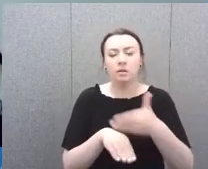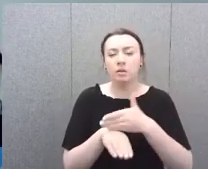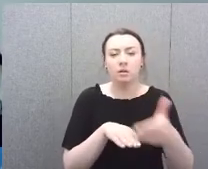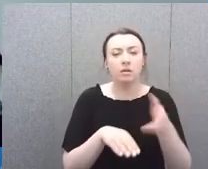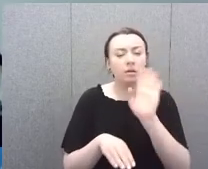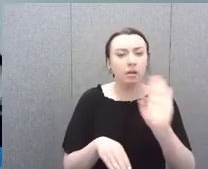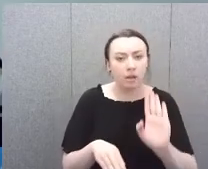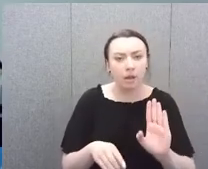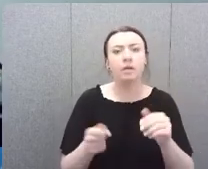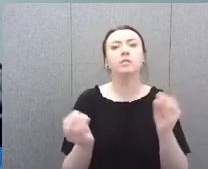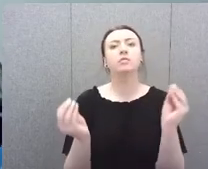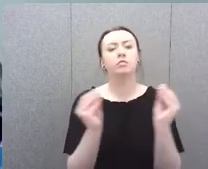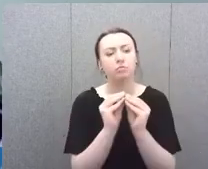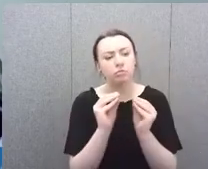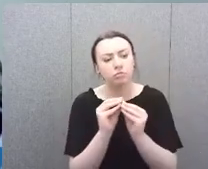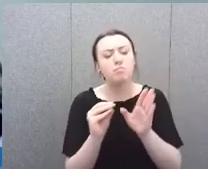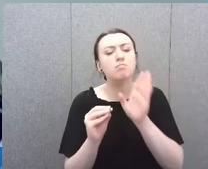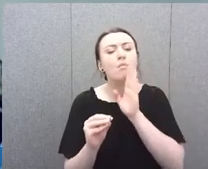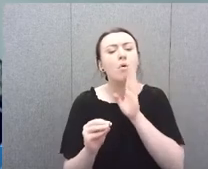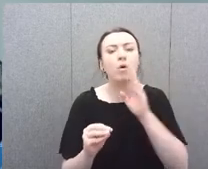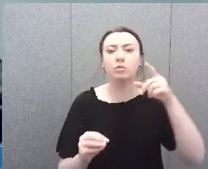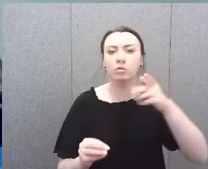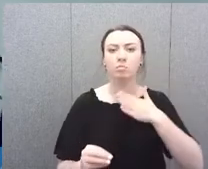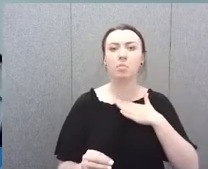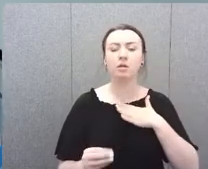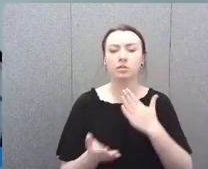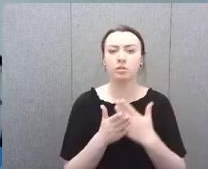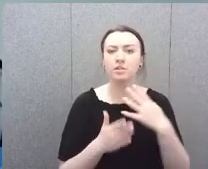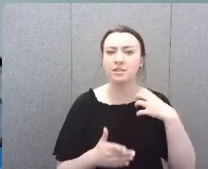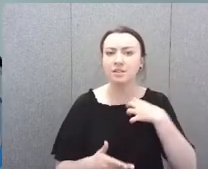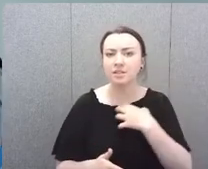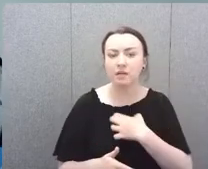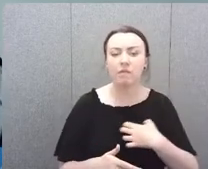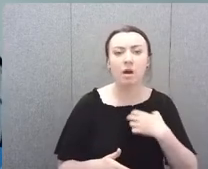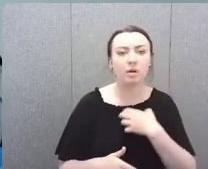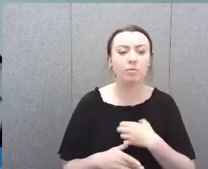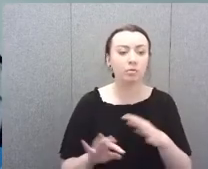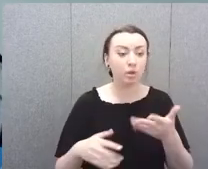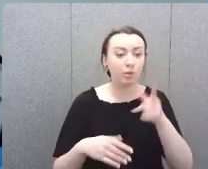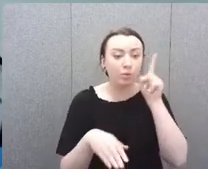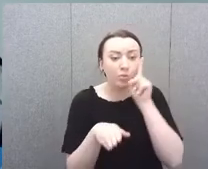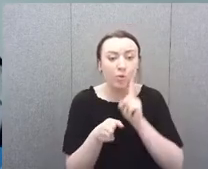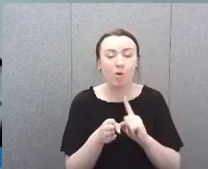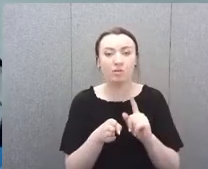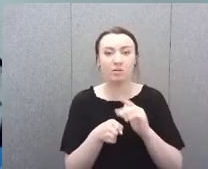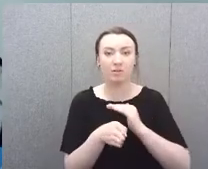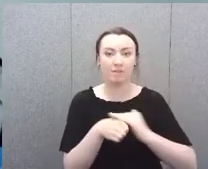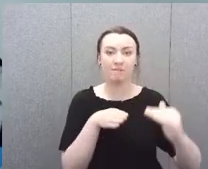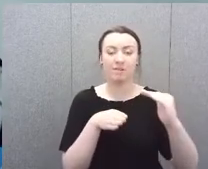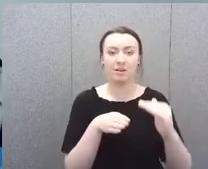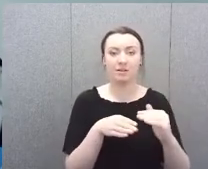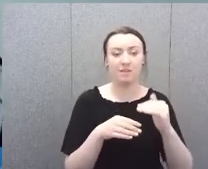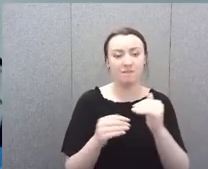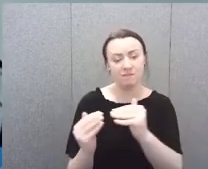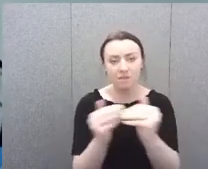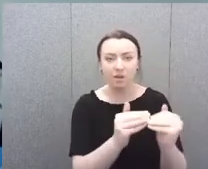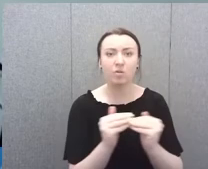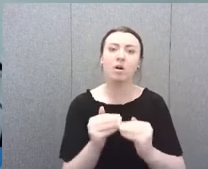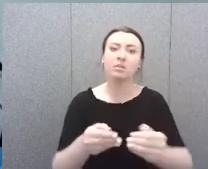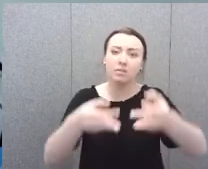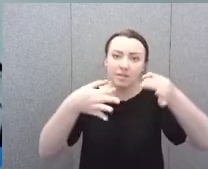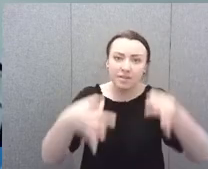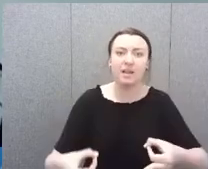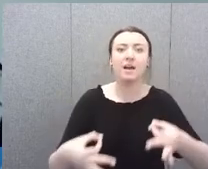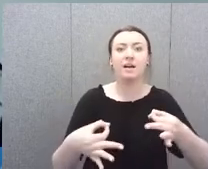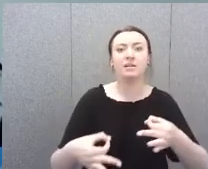а женские голоса важны в развитии и внедрении политики гендерного равенства и возможностей для